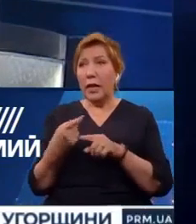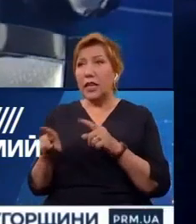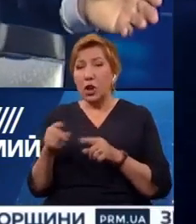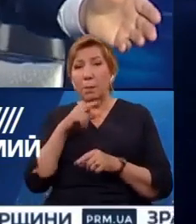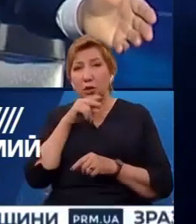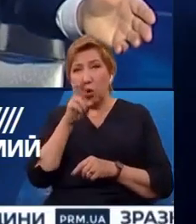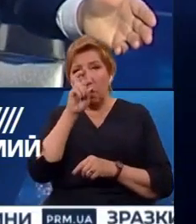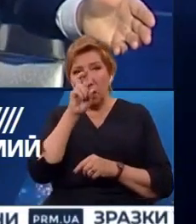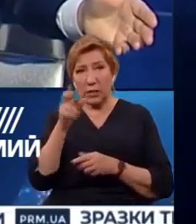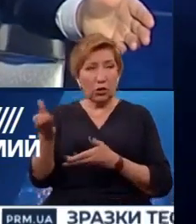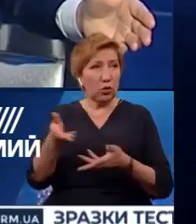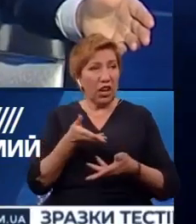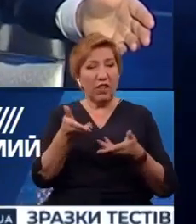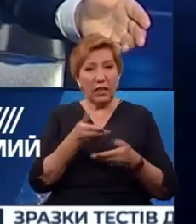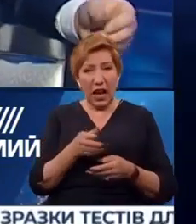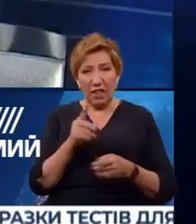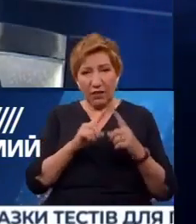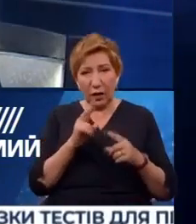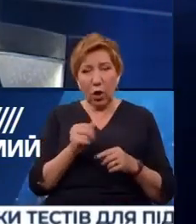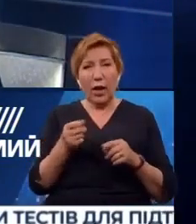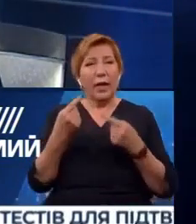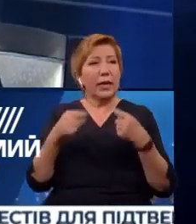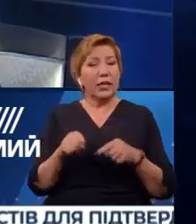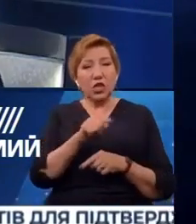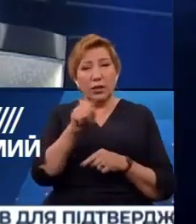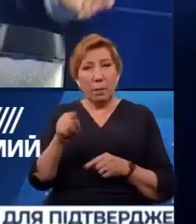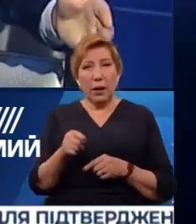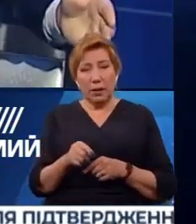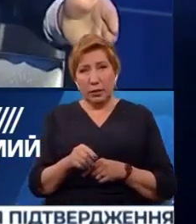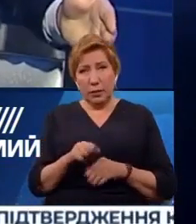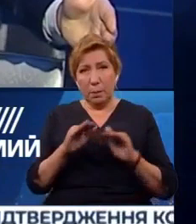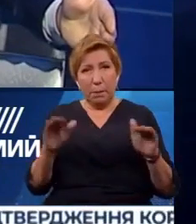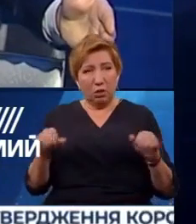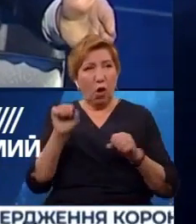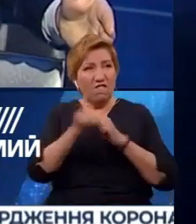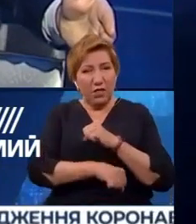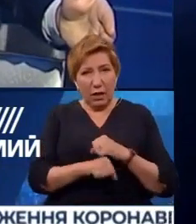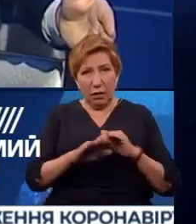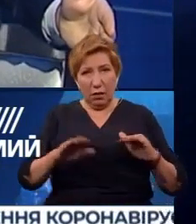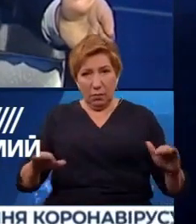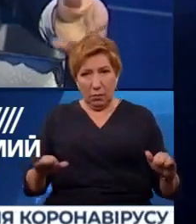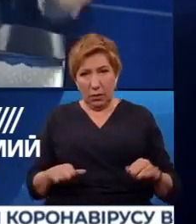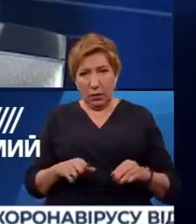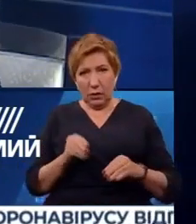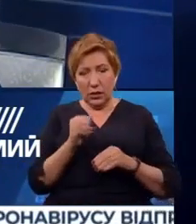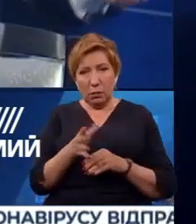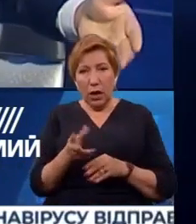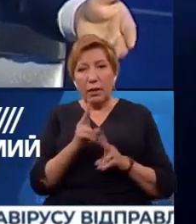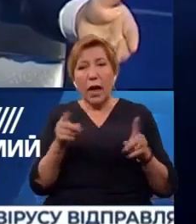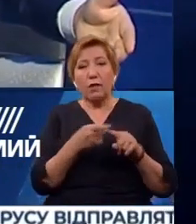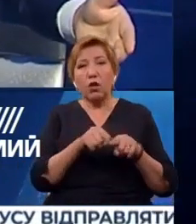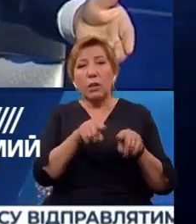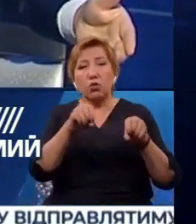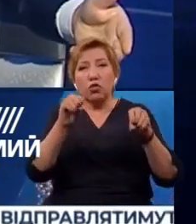придурок проституток у раду викликає. Інший там педофіл сидить у парламенті з депутатським мандатом. Як ці люди